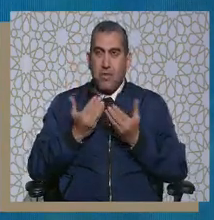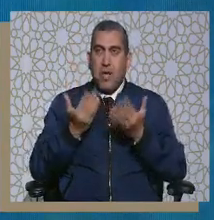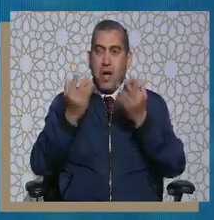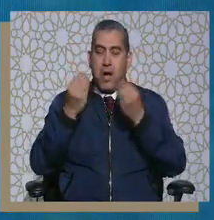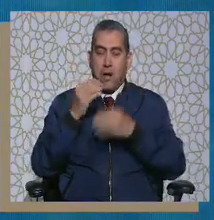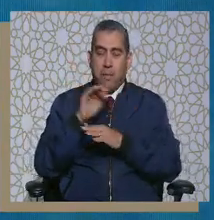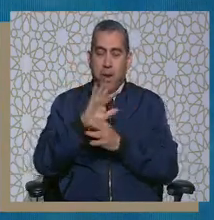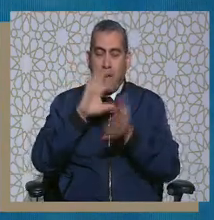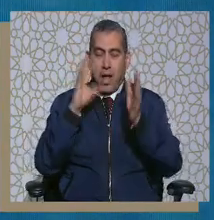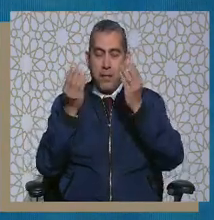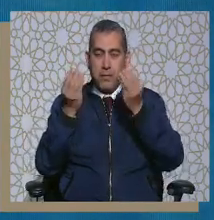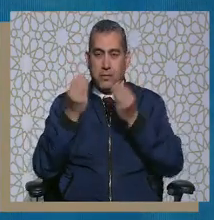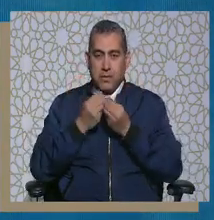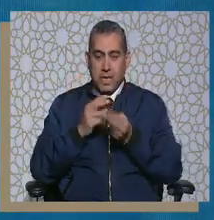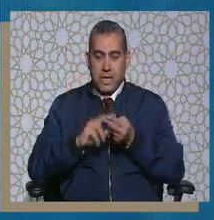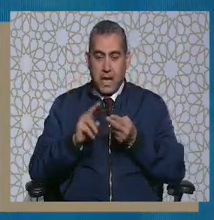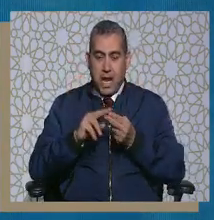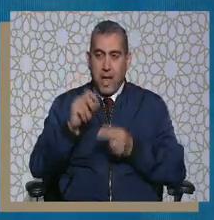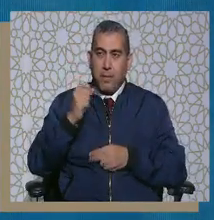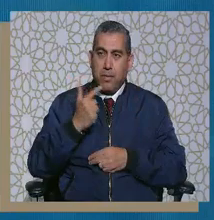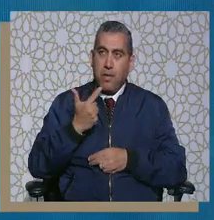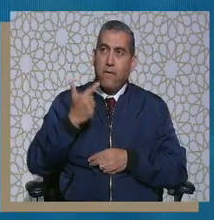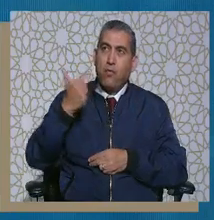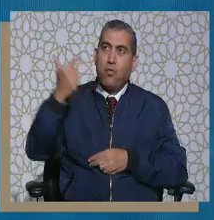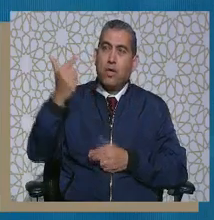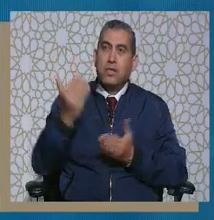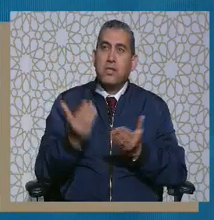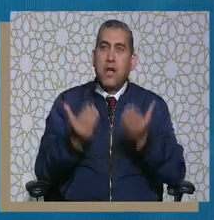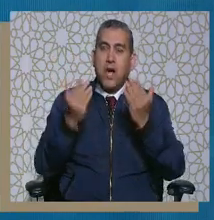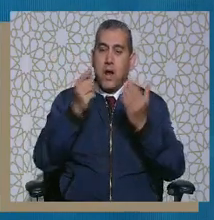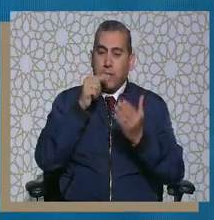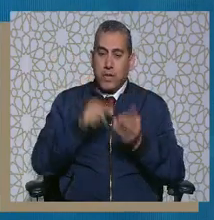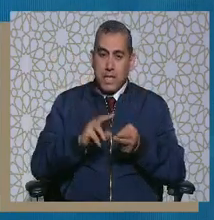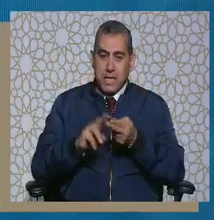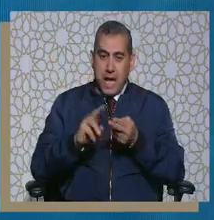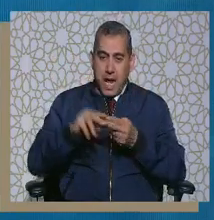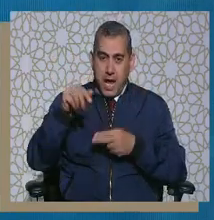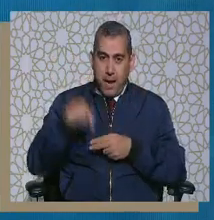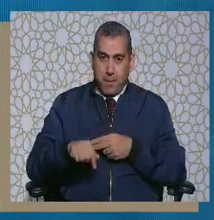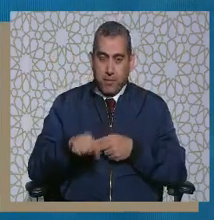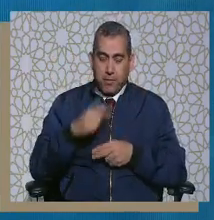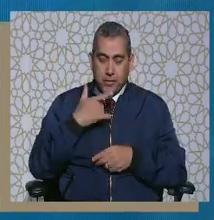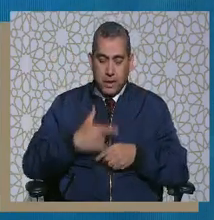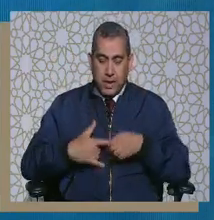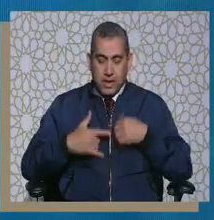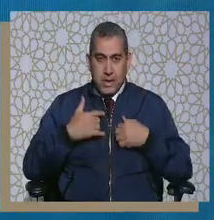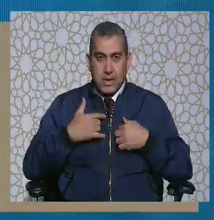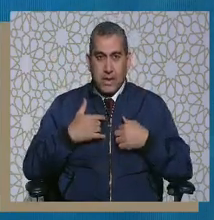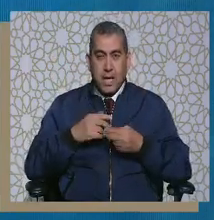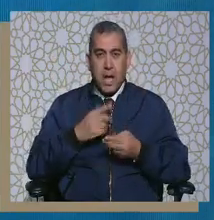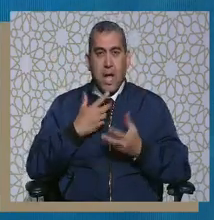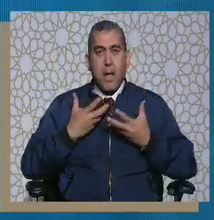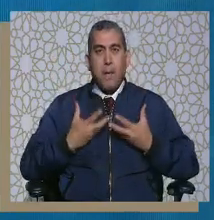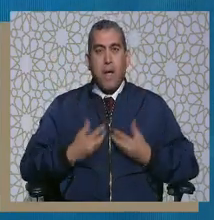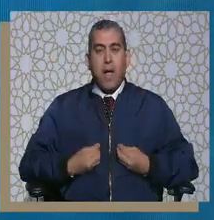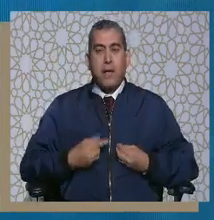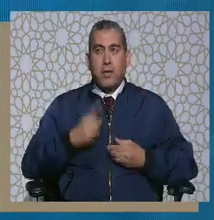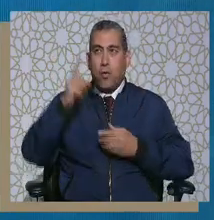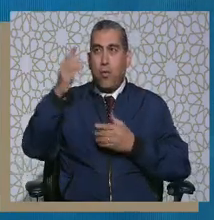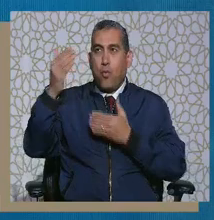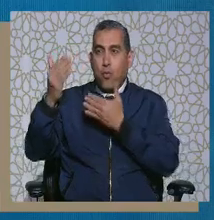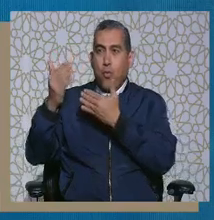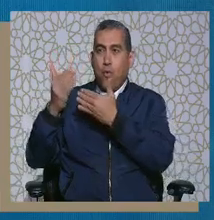العالمين سلام التفويض اجعلنا في هذا السلام نحس بالامان ونحس بقربك